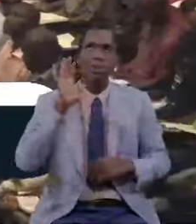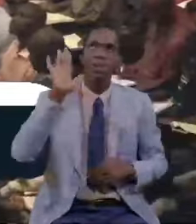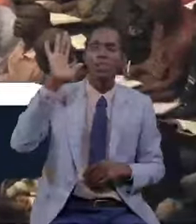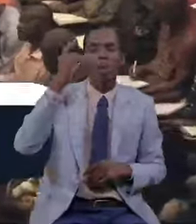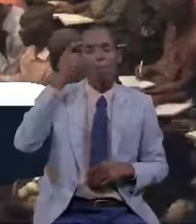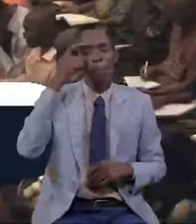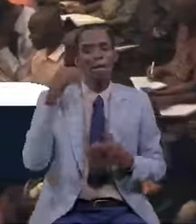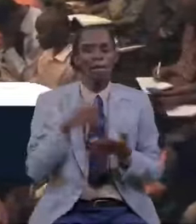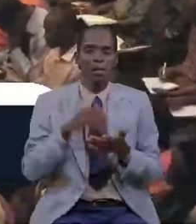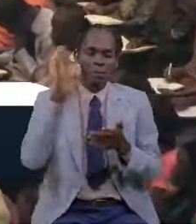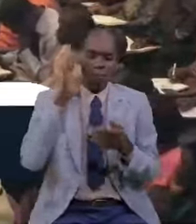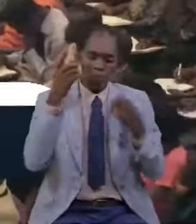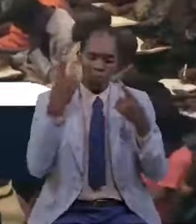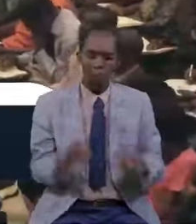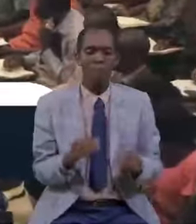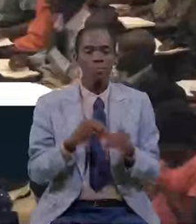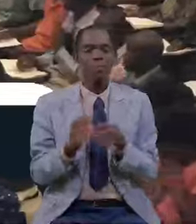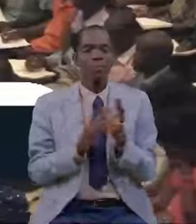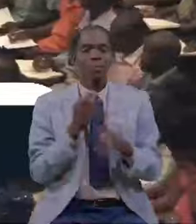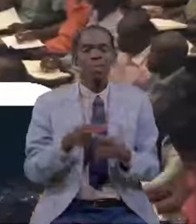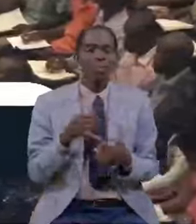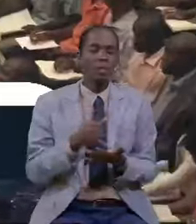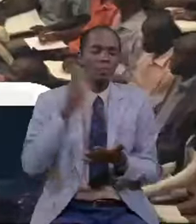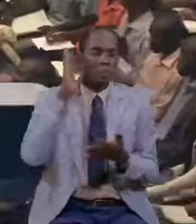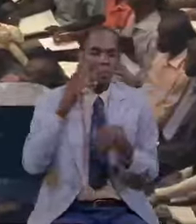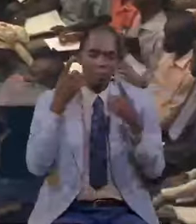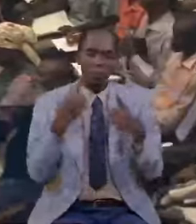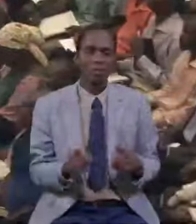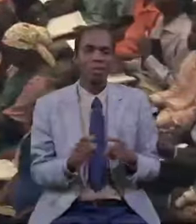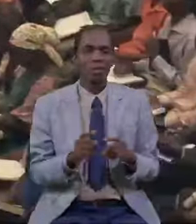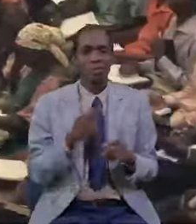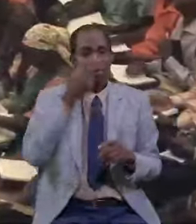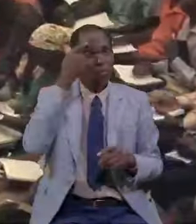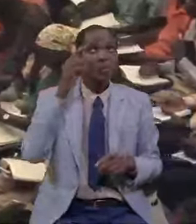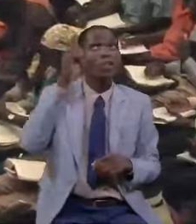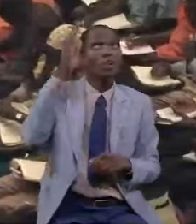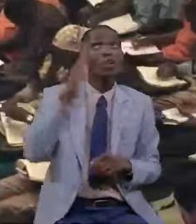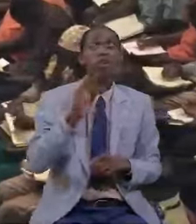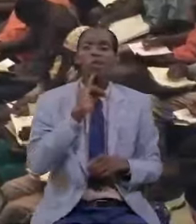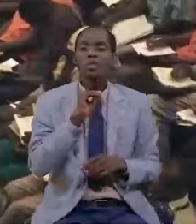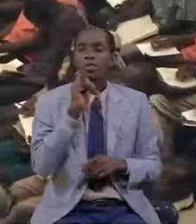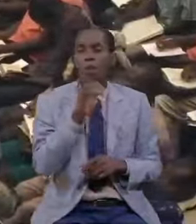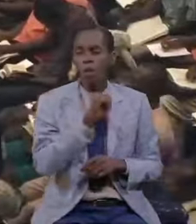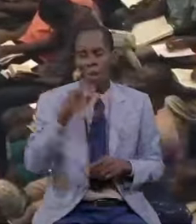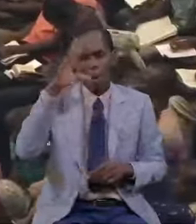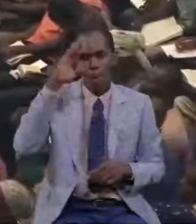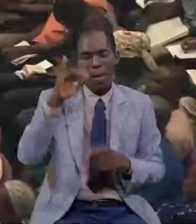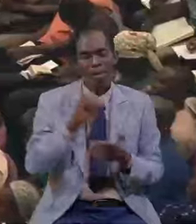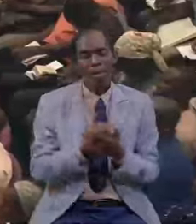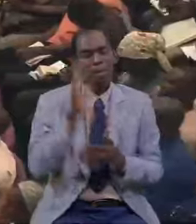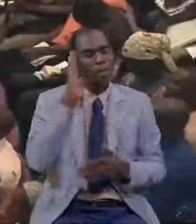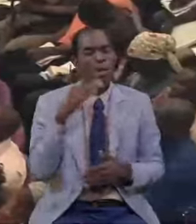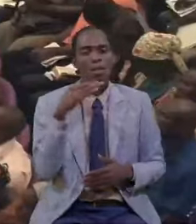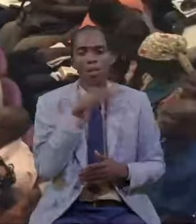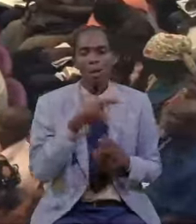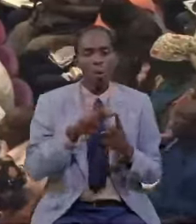sera fait. Je dis ce sera fait parce que Dieu n'est pas un homme pour mentir, ni fille d'un homme